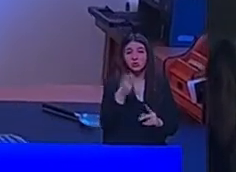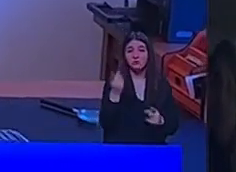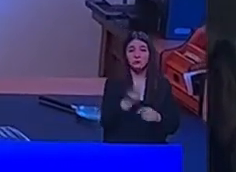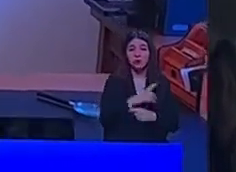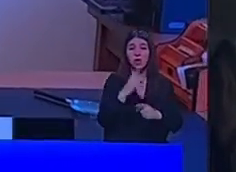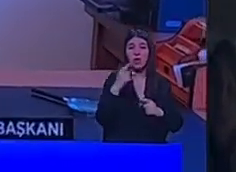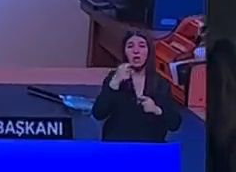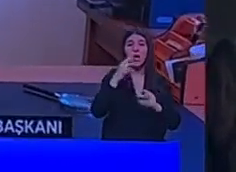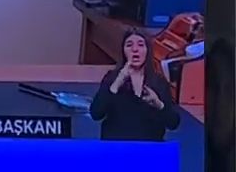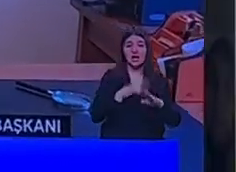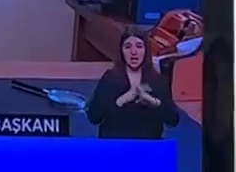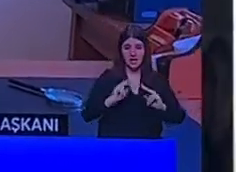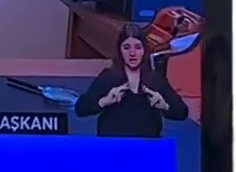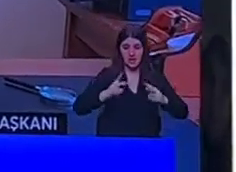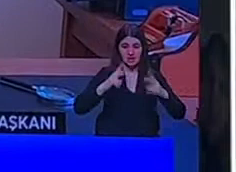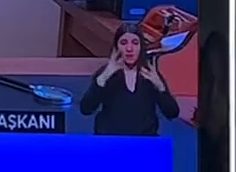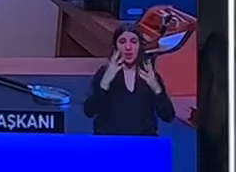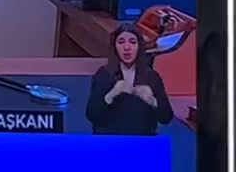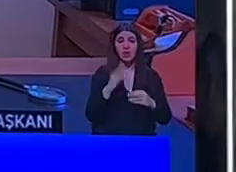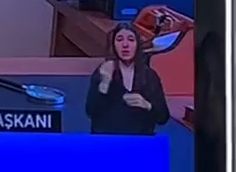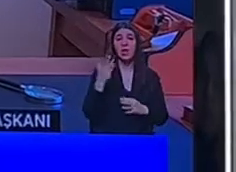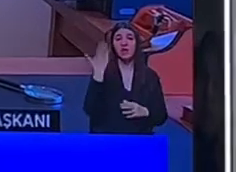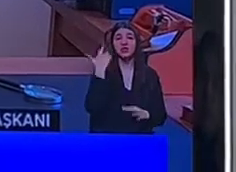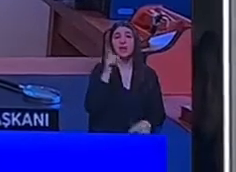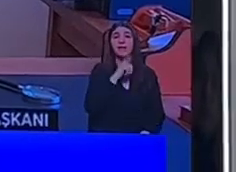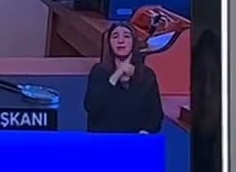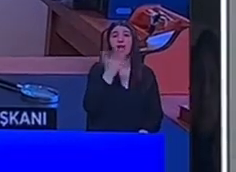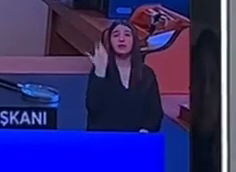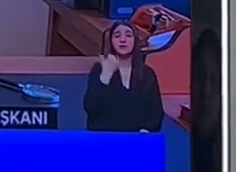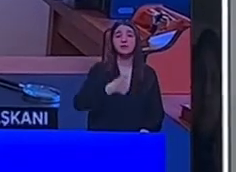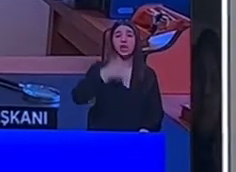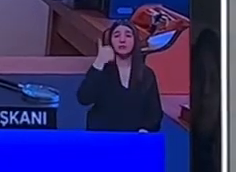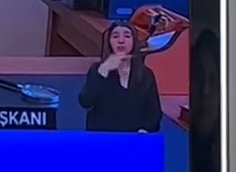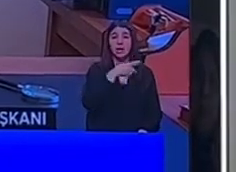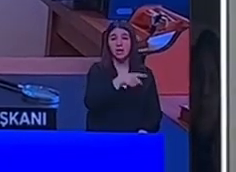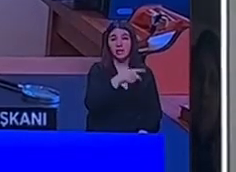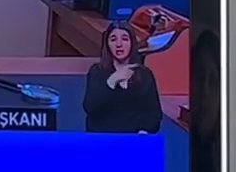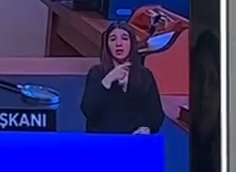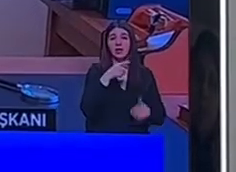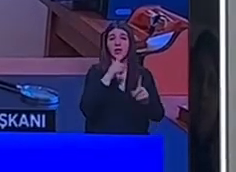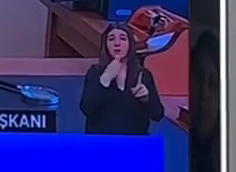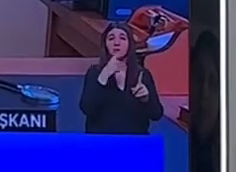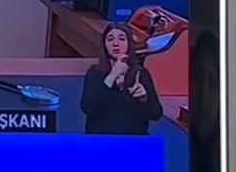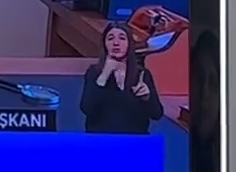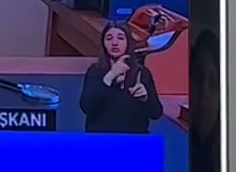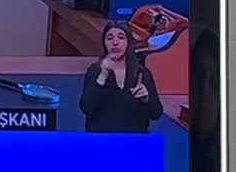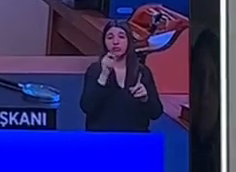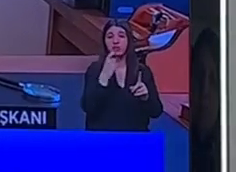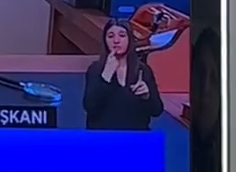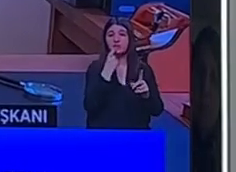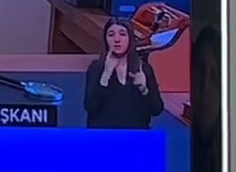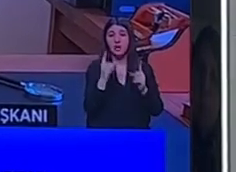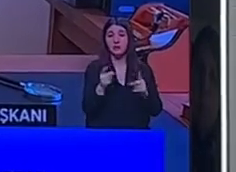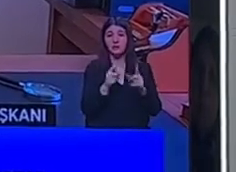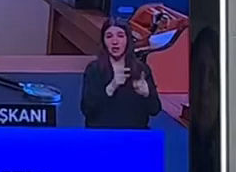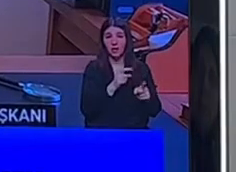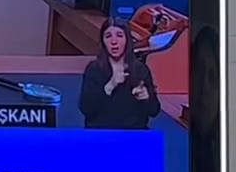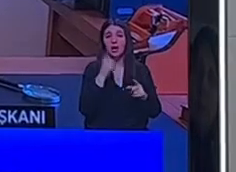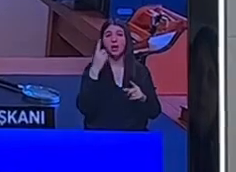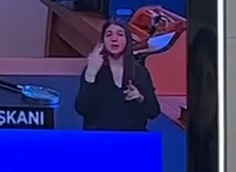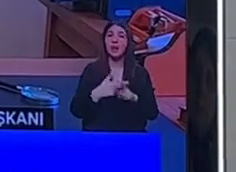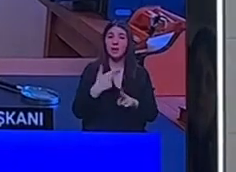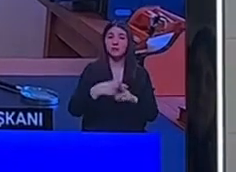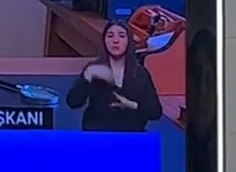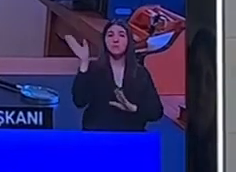oranlarını kademeli olarak daha önce İngiltere eski başbakanlar ve Thatcher 1990'lı yıllarda